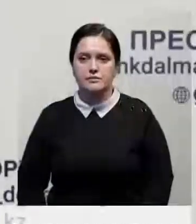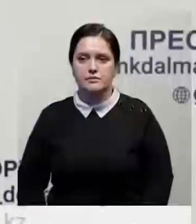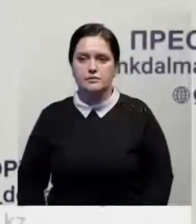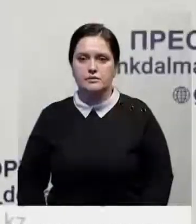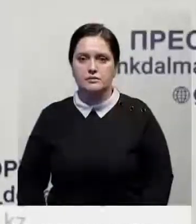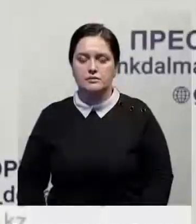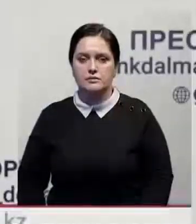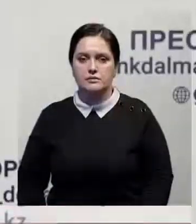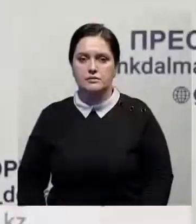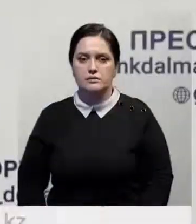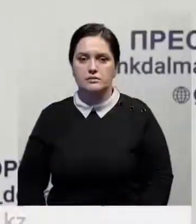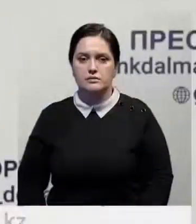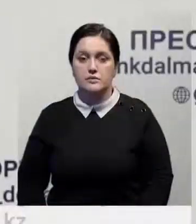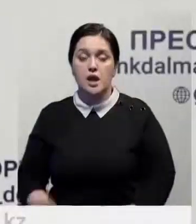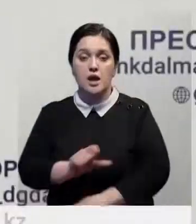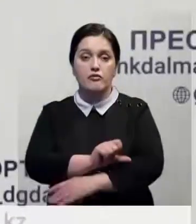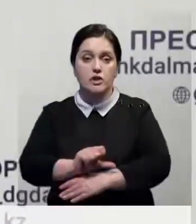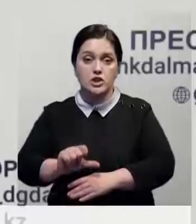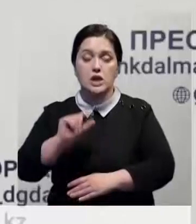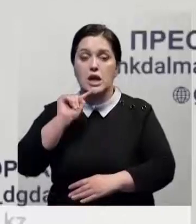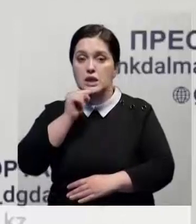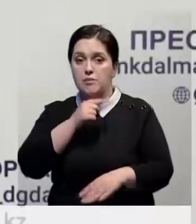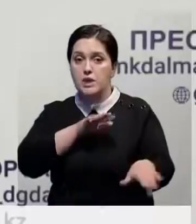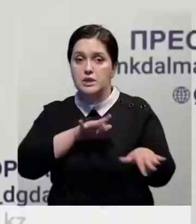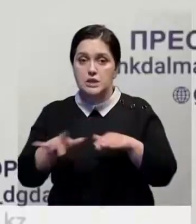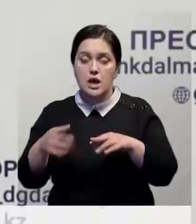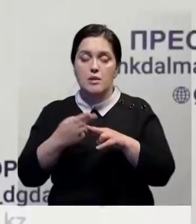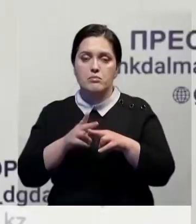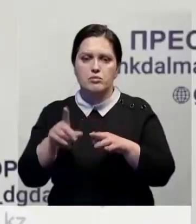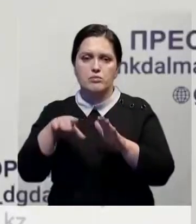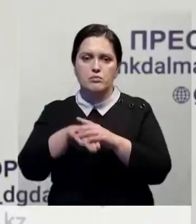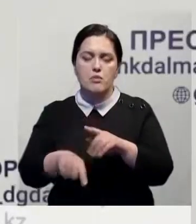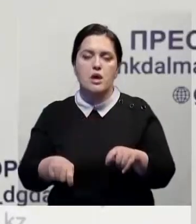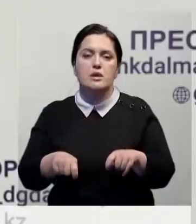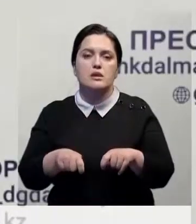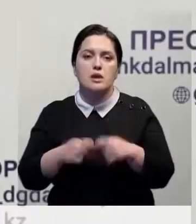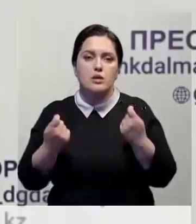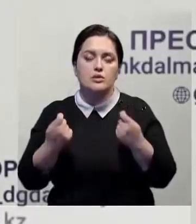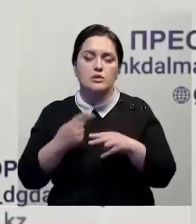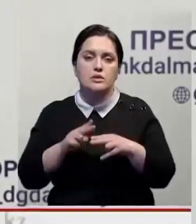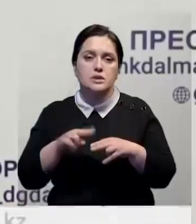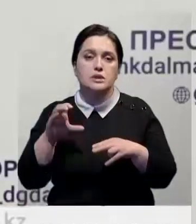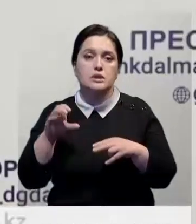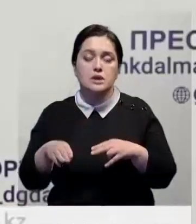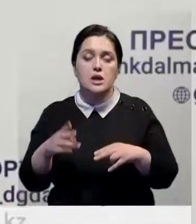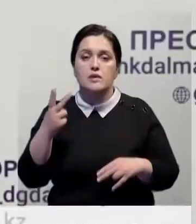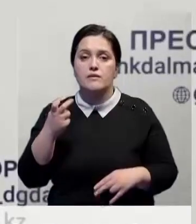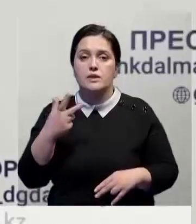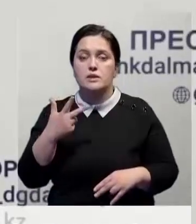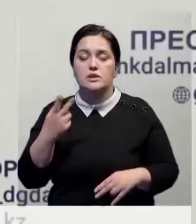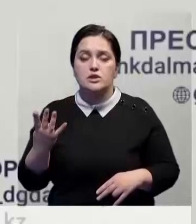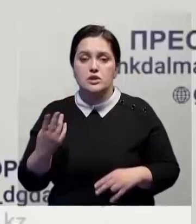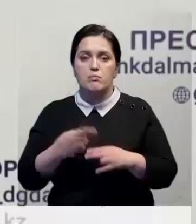В действиях участника внешнеэкономической деятельности усматриваются признаки нарушения, предусмотренные статьей